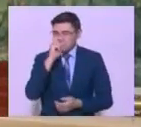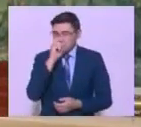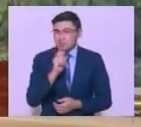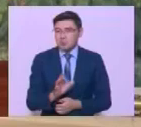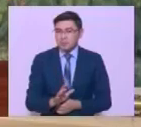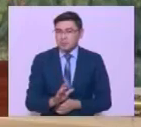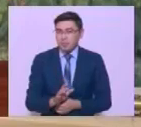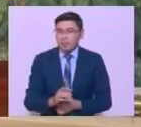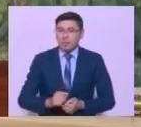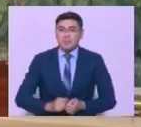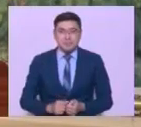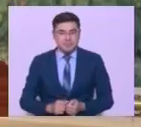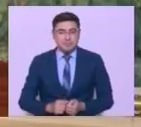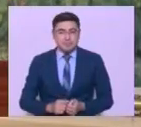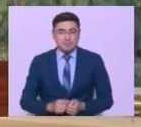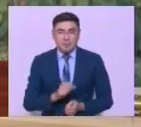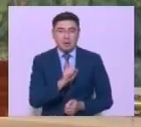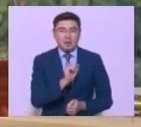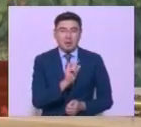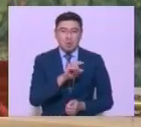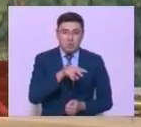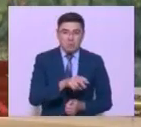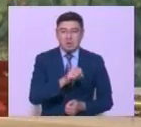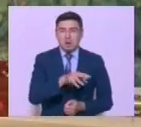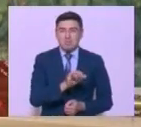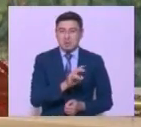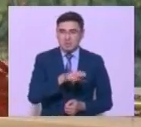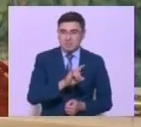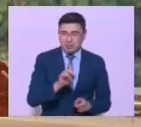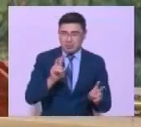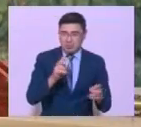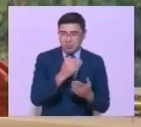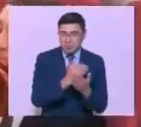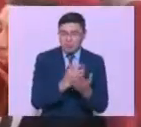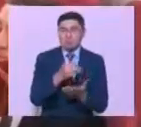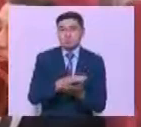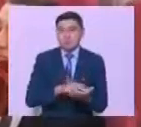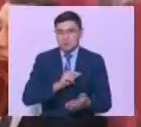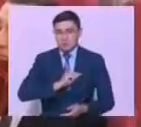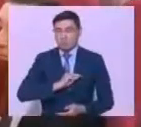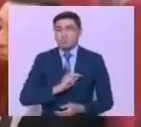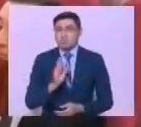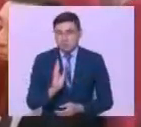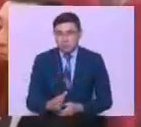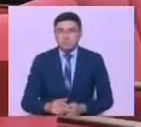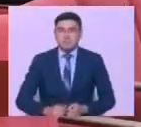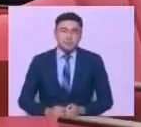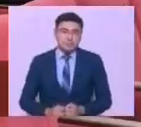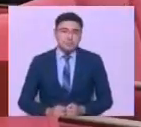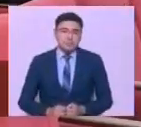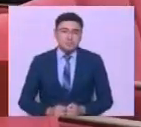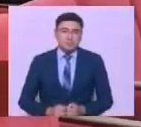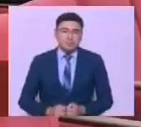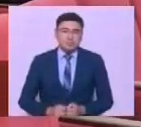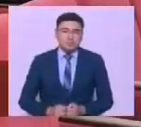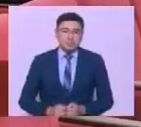Сондықтан жалпы ауыл аманатының жобасына байланысты шешімдер ары қарай жалғасын табады. Ал алматылық кәсіпкер Сыдық Әбуұлы